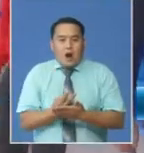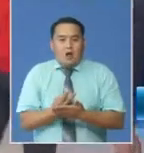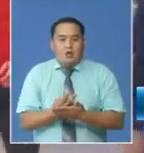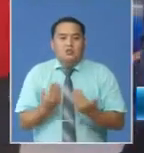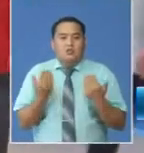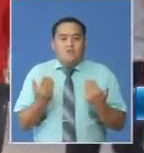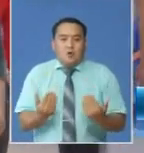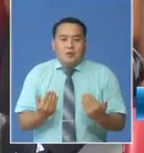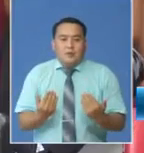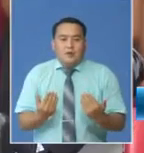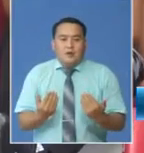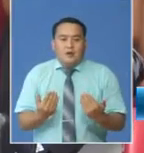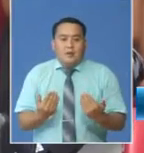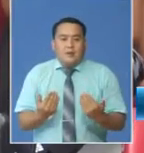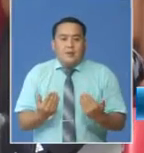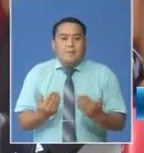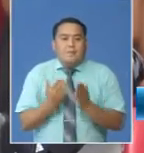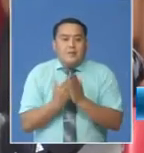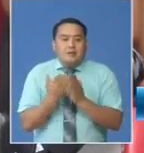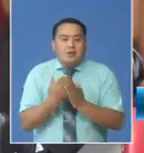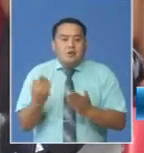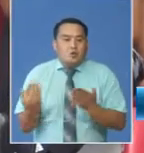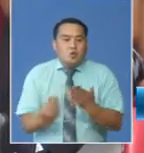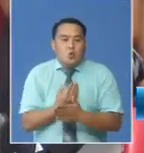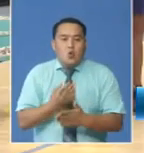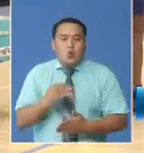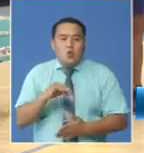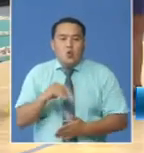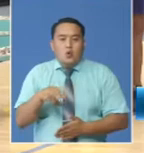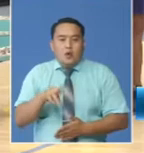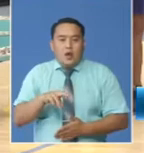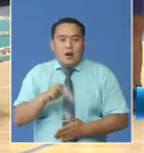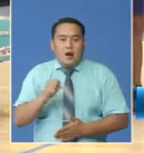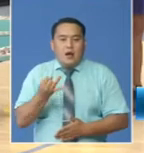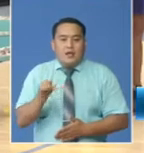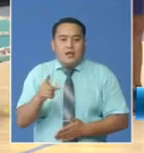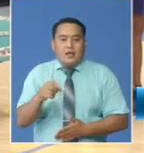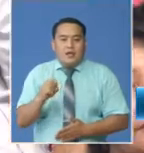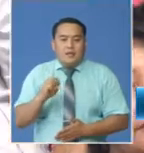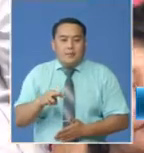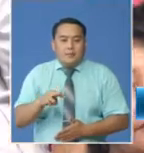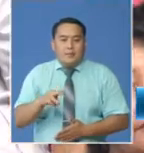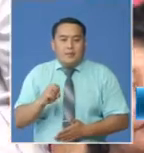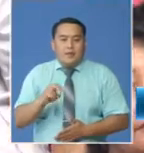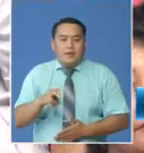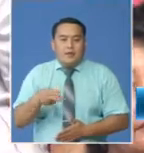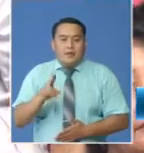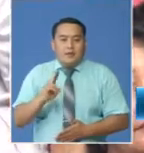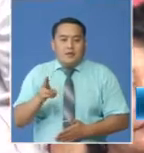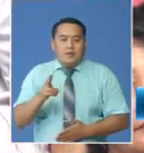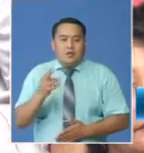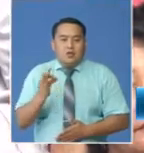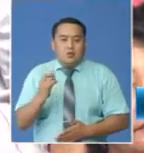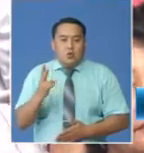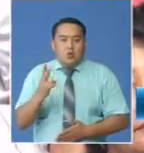уже сегодня. Самые перспективные новички – это Юлия Потасова, Айгерым Аубек, Наталья Бедрик, Игорь Сон,